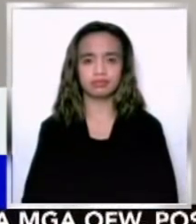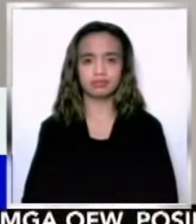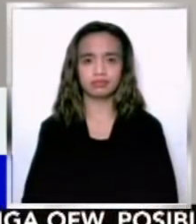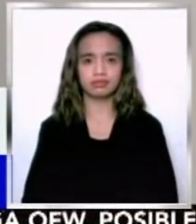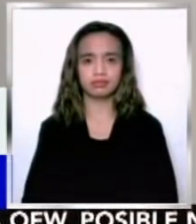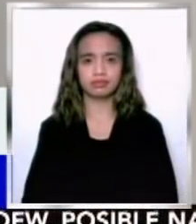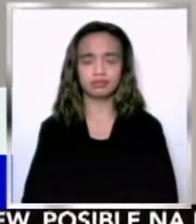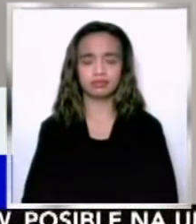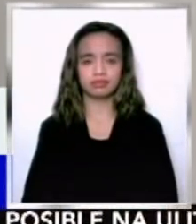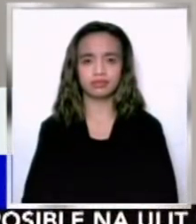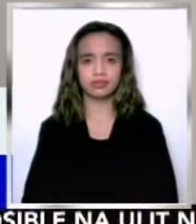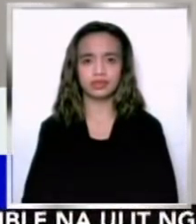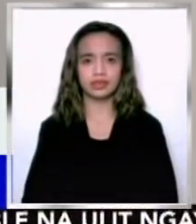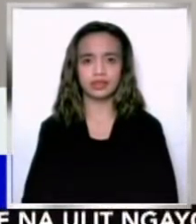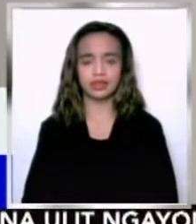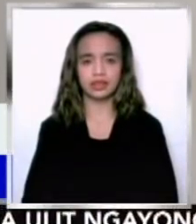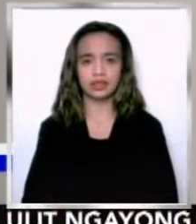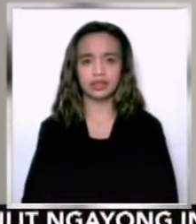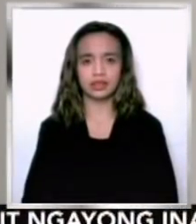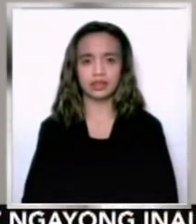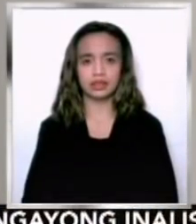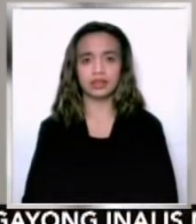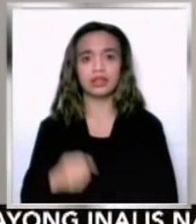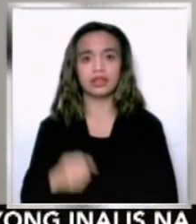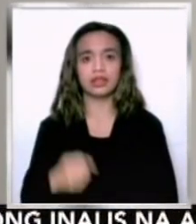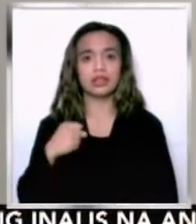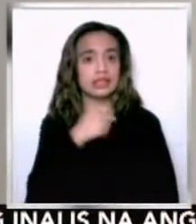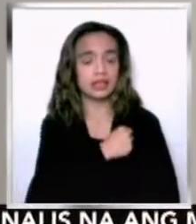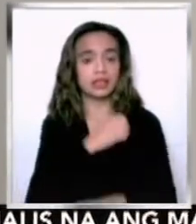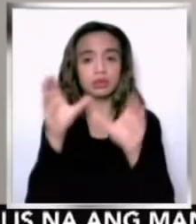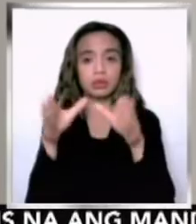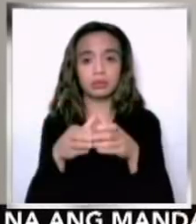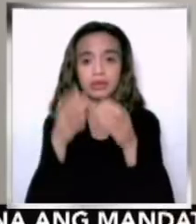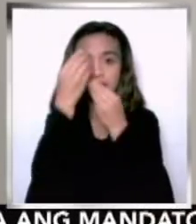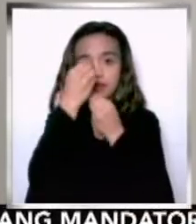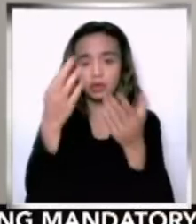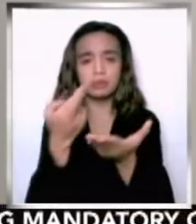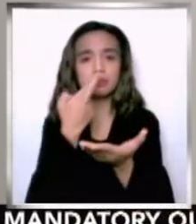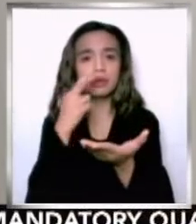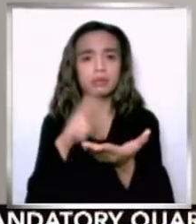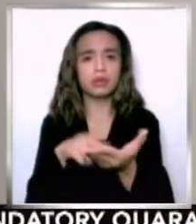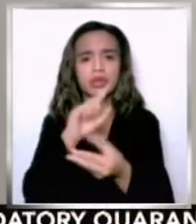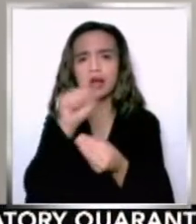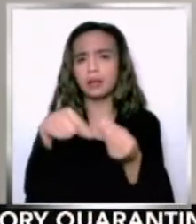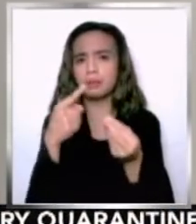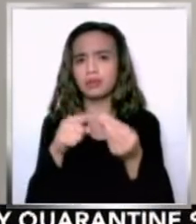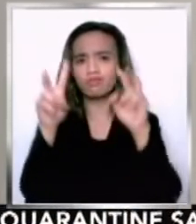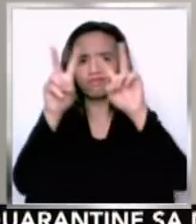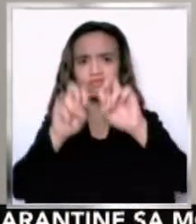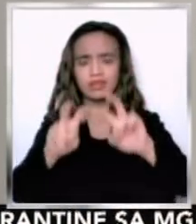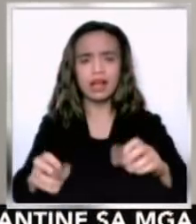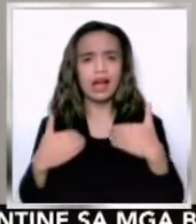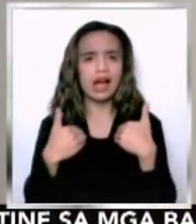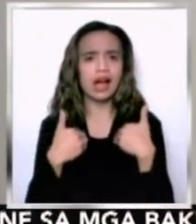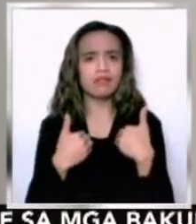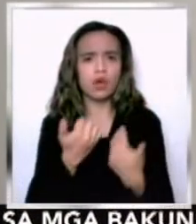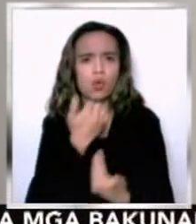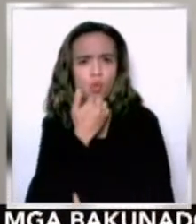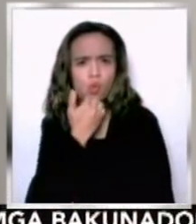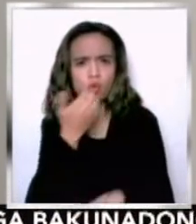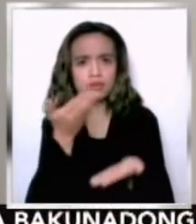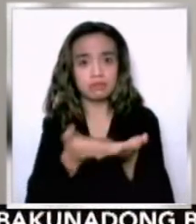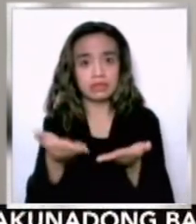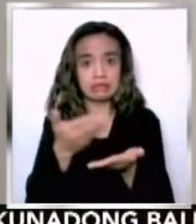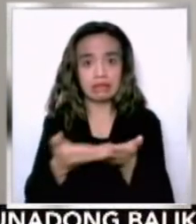Vicky, nilabas na nga ng Senate Blue Ribbon Committee ang report sa investigasyon ukol sa umano'y maanomalyang pagbili ng COVID-19 supplies ng gobyerno